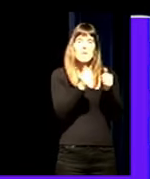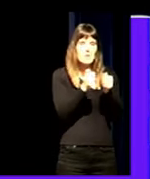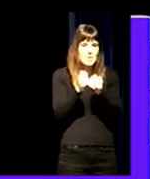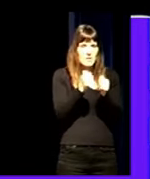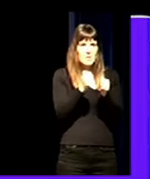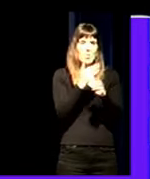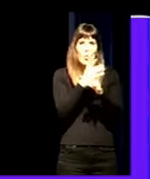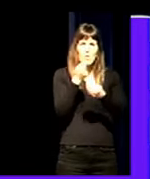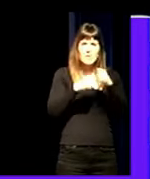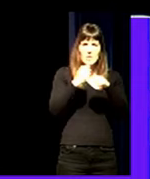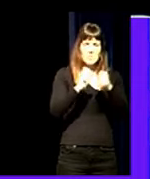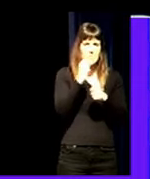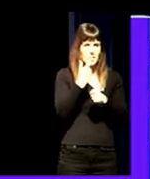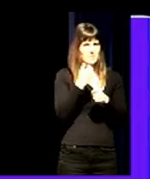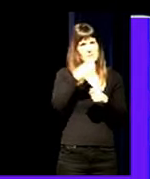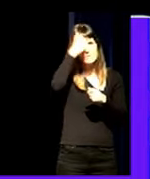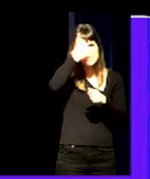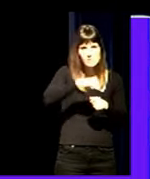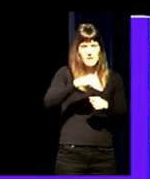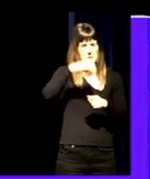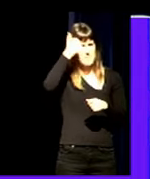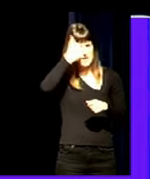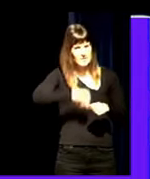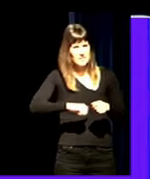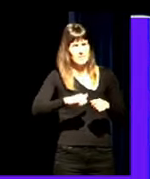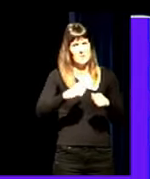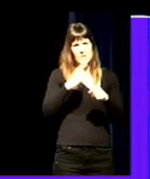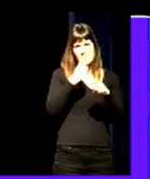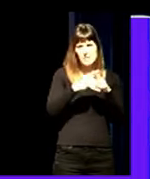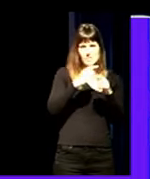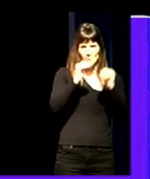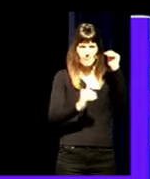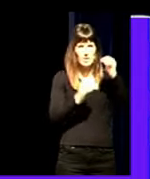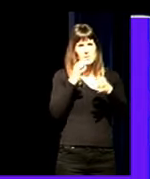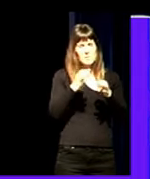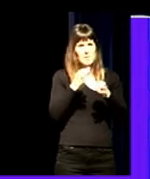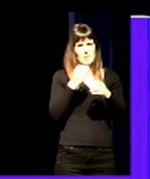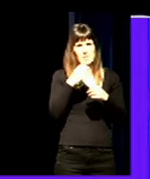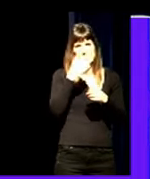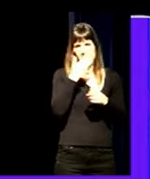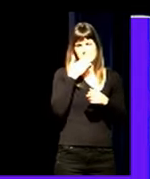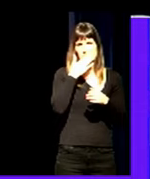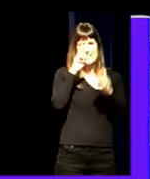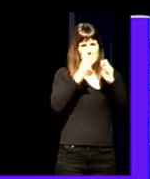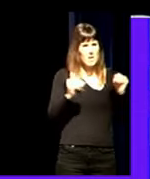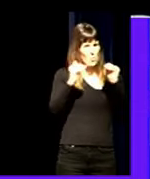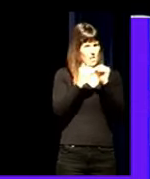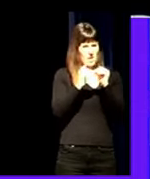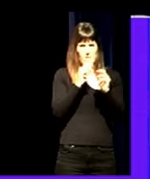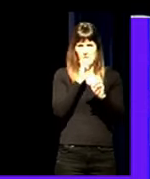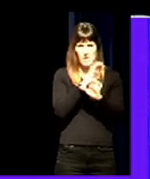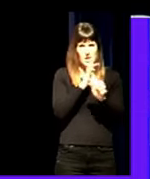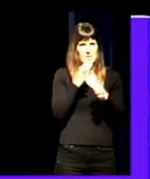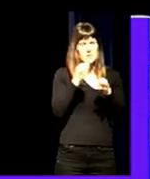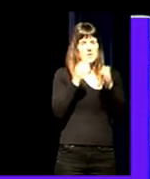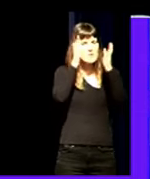generoarekin lotuta beti ere ematen ari den ikuspuntua da, pues, gorputzaren hegemonia, horrekin lotuta garen komentatu egin duguna, ez